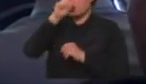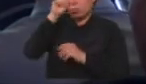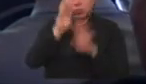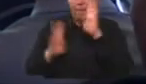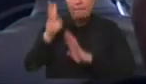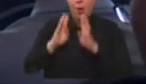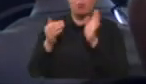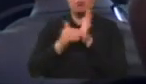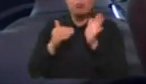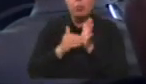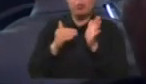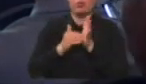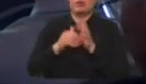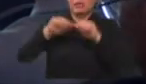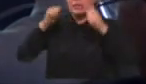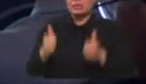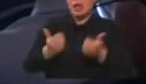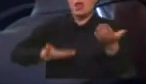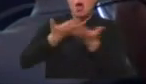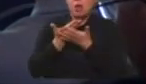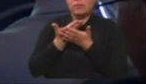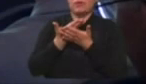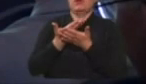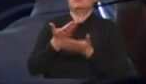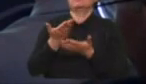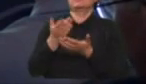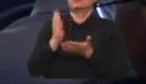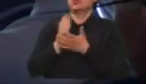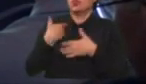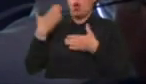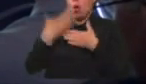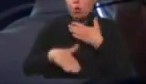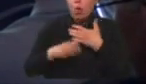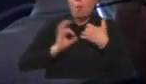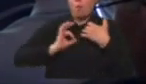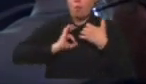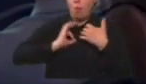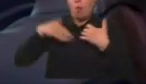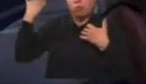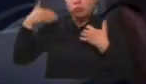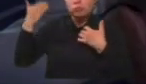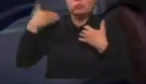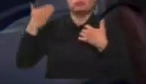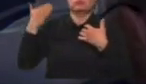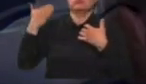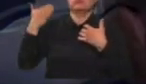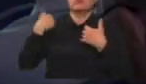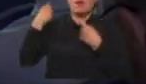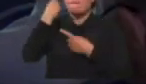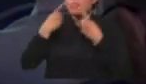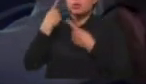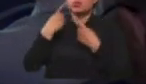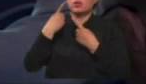pasażerowie potrzebują stabilnej oferty. I tak już kończąc swoją wypowiedź, myślę,